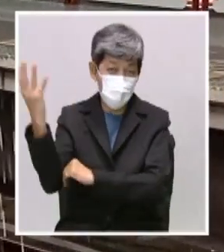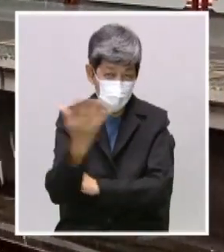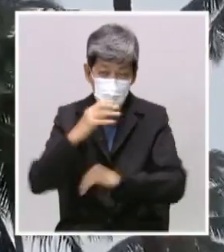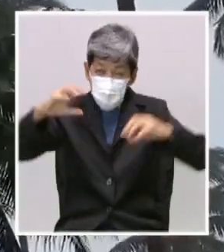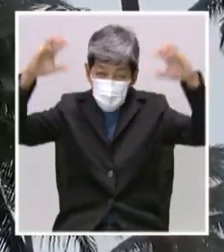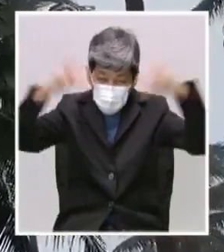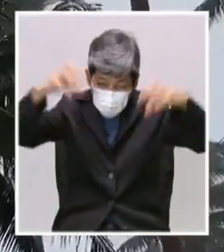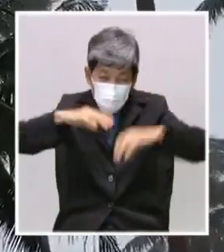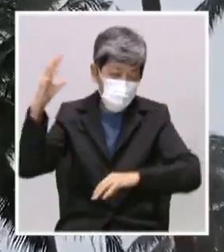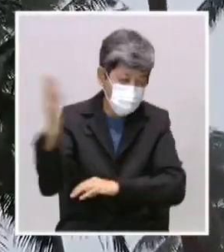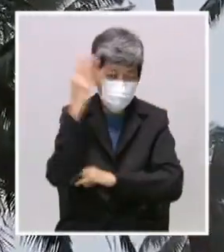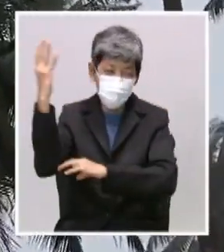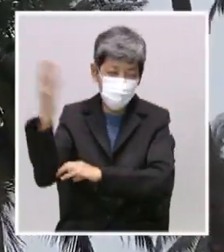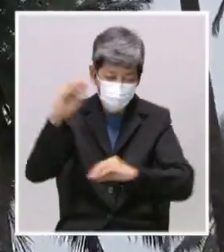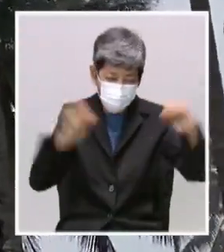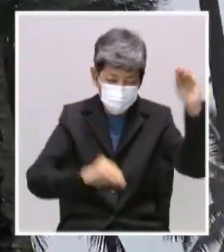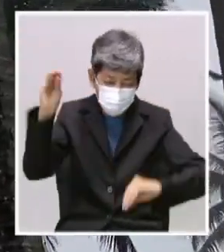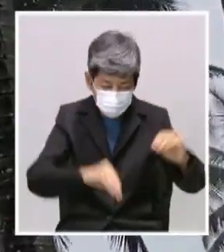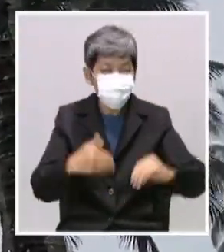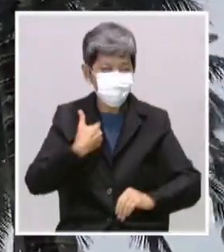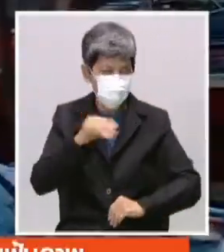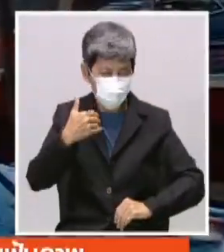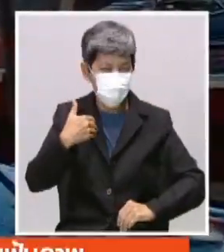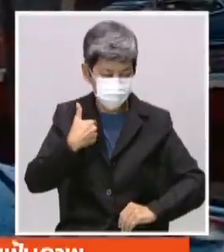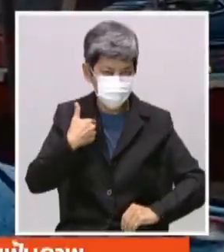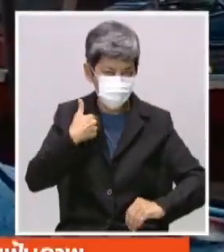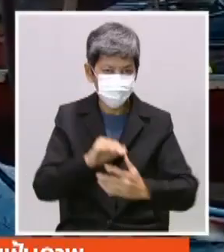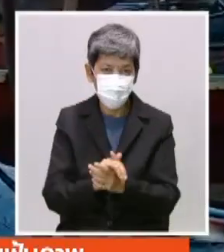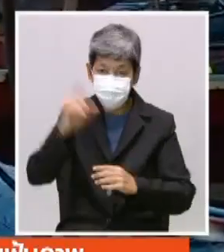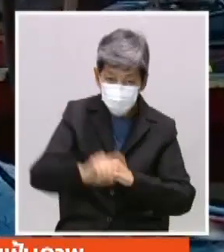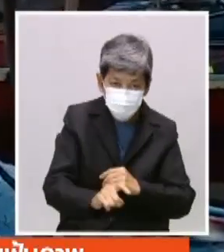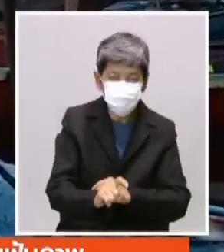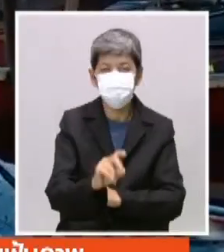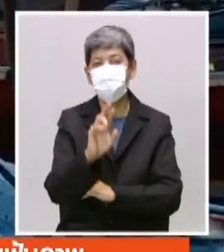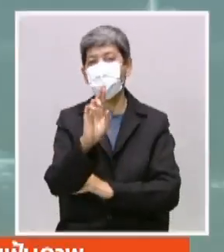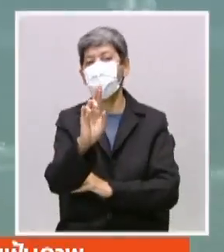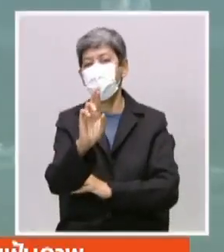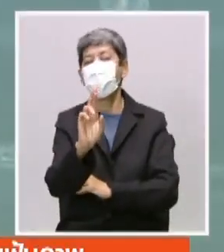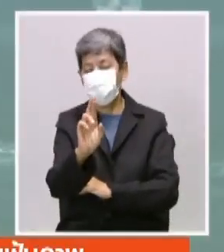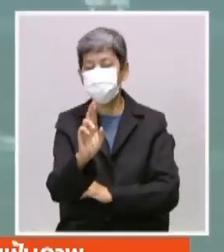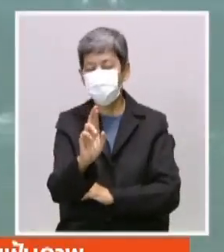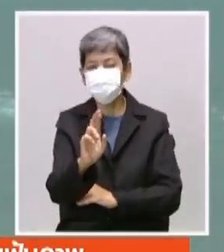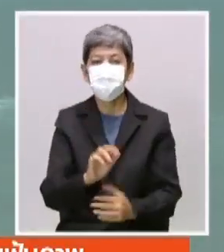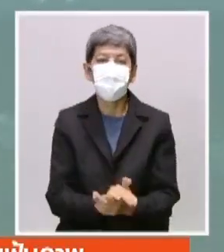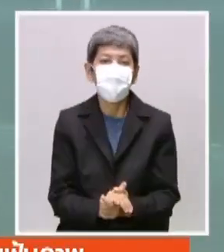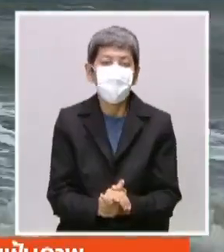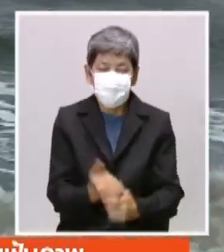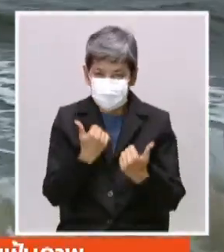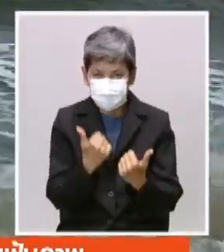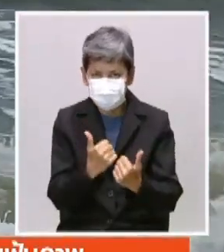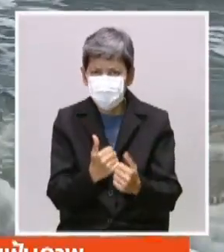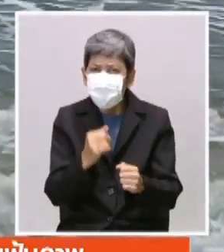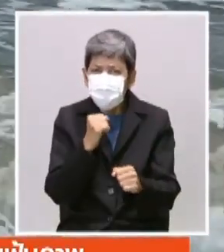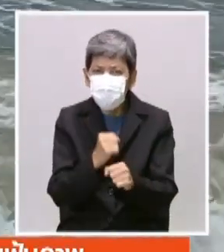ฝนฟ้าคะนองลมกระโชกแรงลูกเห็บตกในบางแห่งรวมทั้งฟ้าผ่าที่อาจจะเกิดขึ้นได้บางพื้นที่ด้วยขอ